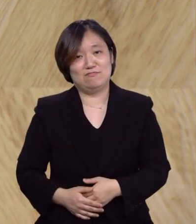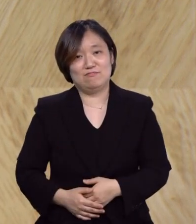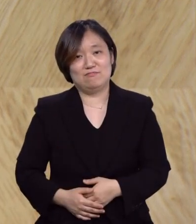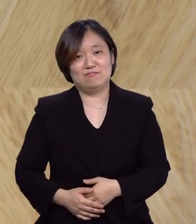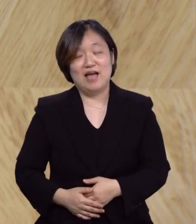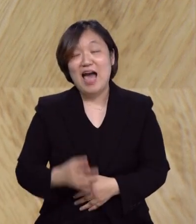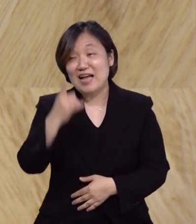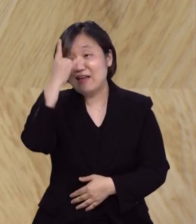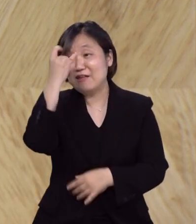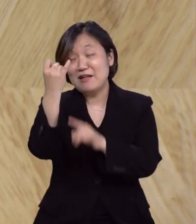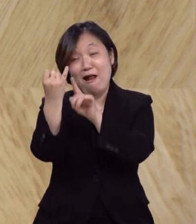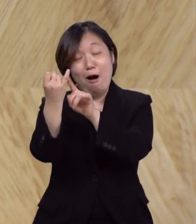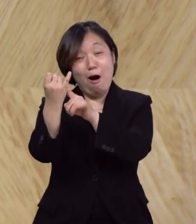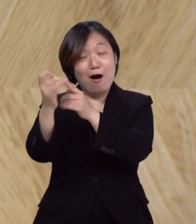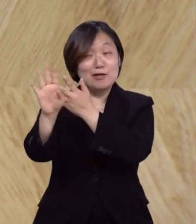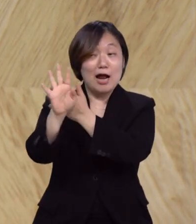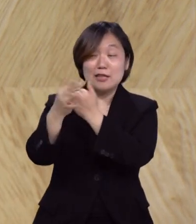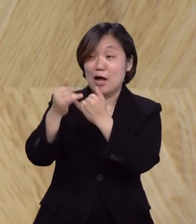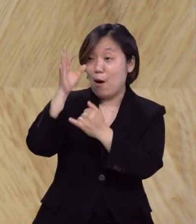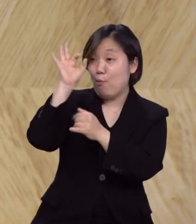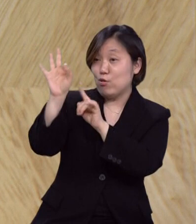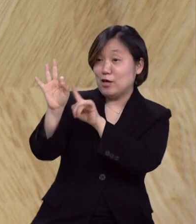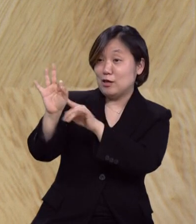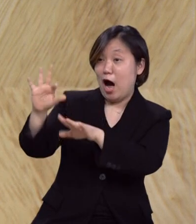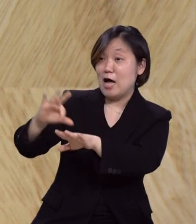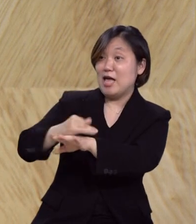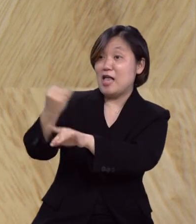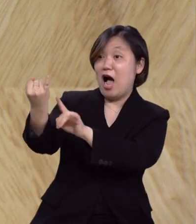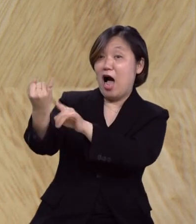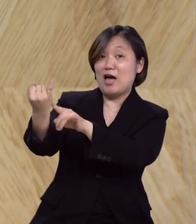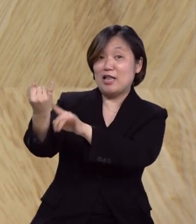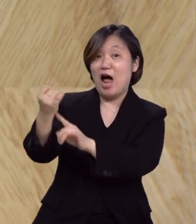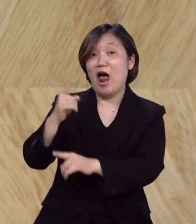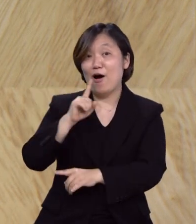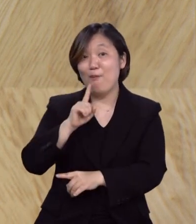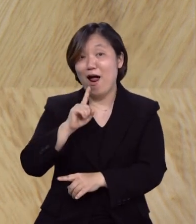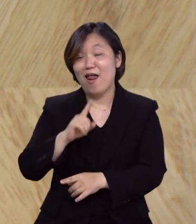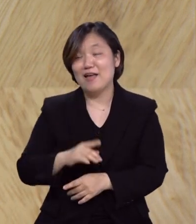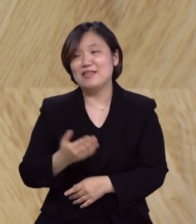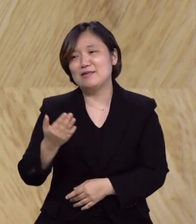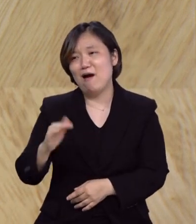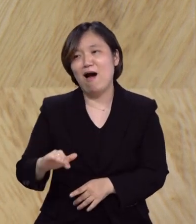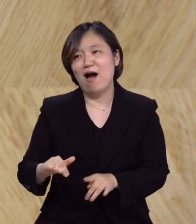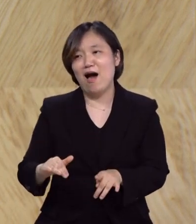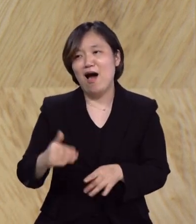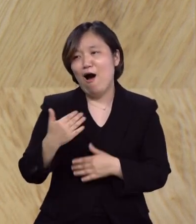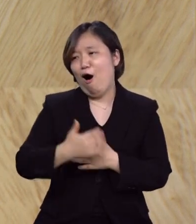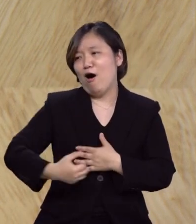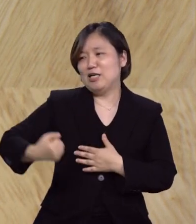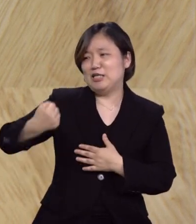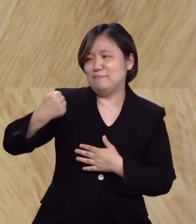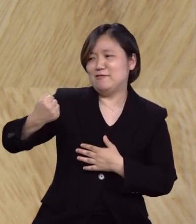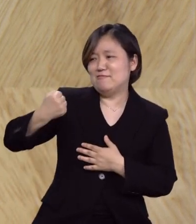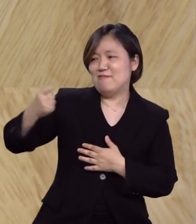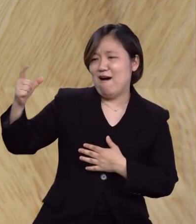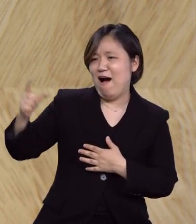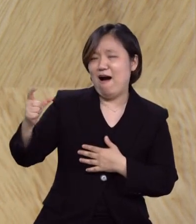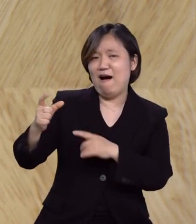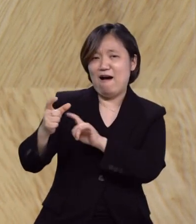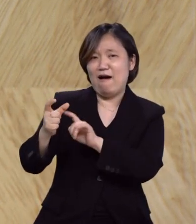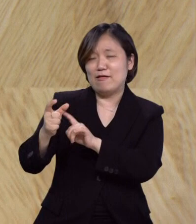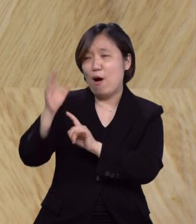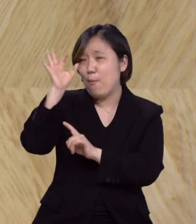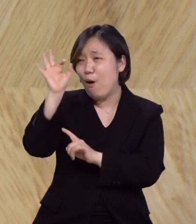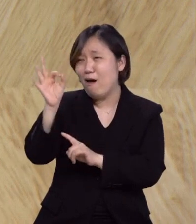때에는 여장군이라는 소리들을 정도로 그렇게 체력이 아주 힘이 세고 체력이 강한 것처럼